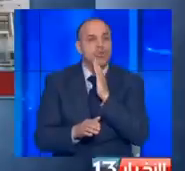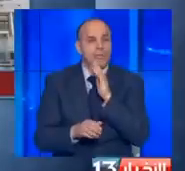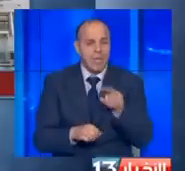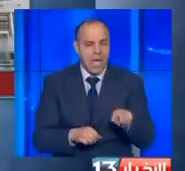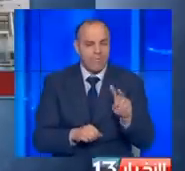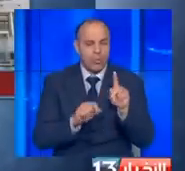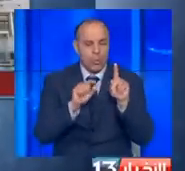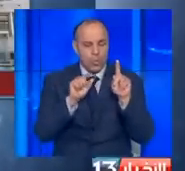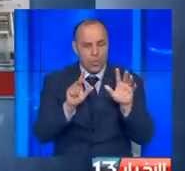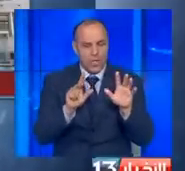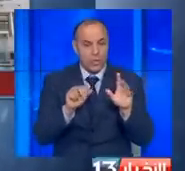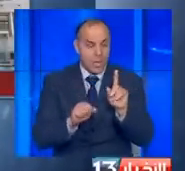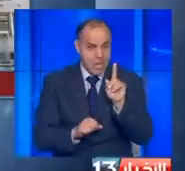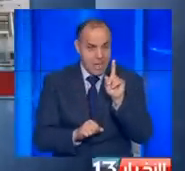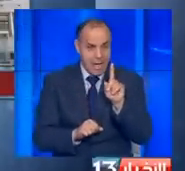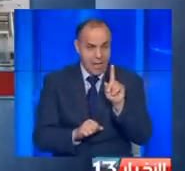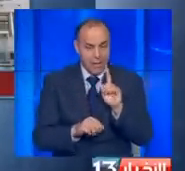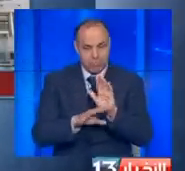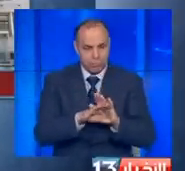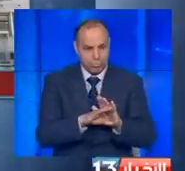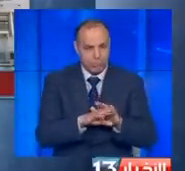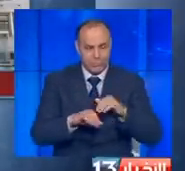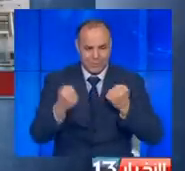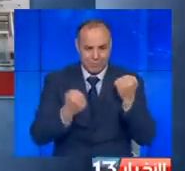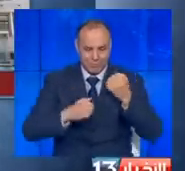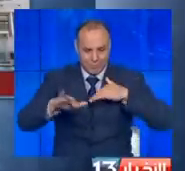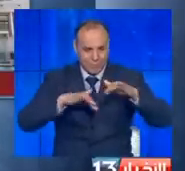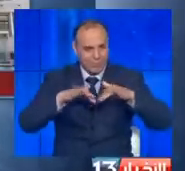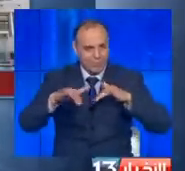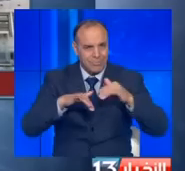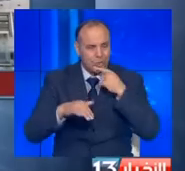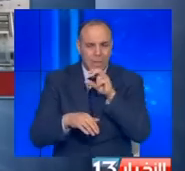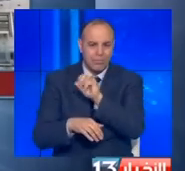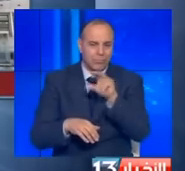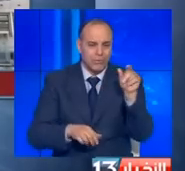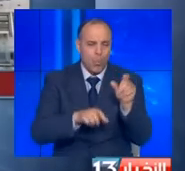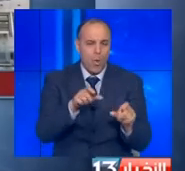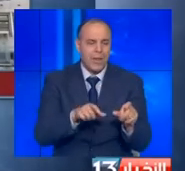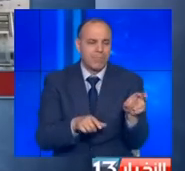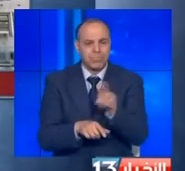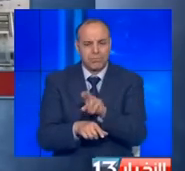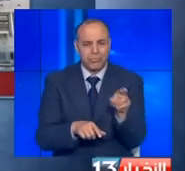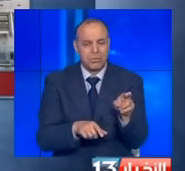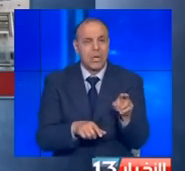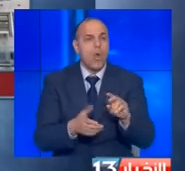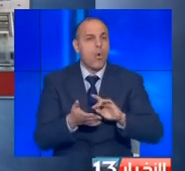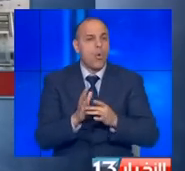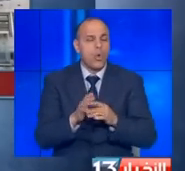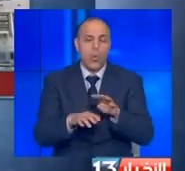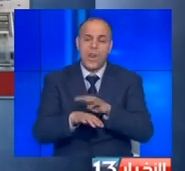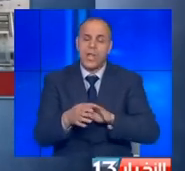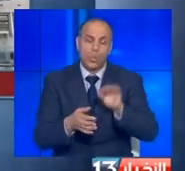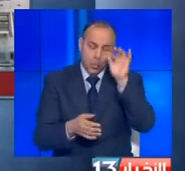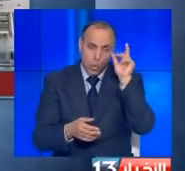عشر والفين لتامين حسن سير حركه المرور وتنقلات المواطنين بين مختلف الولايات